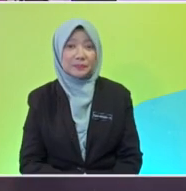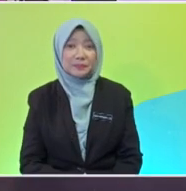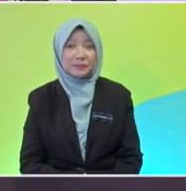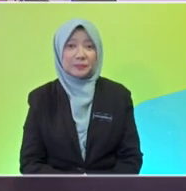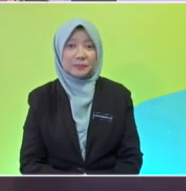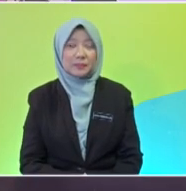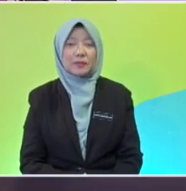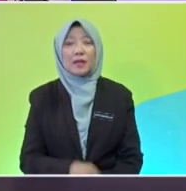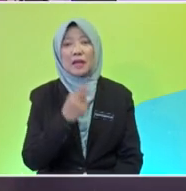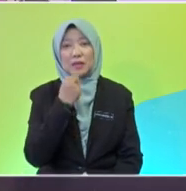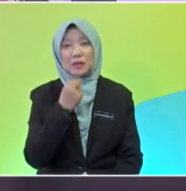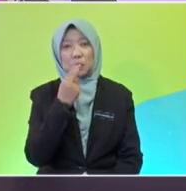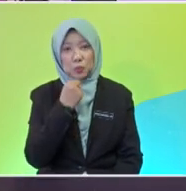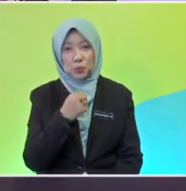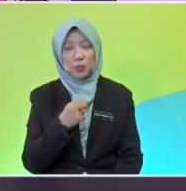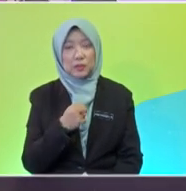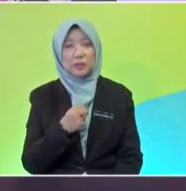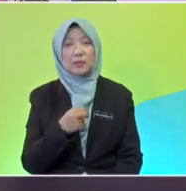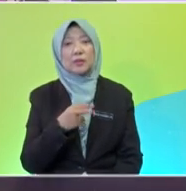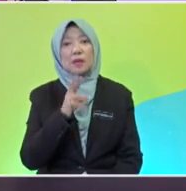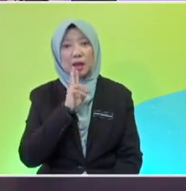gula akan berada di sini